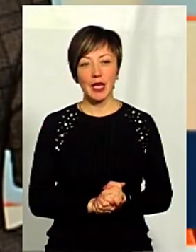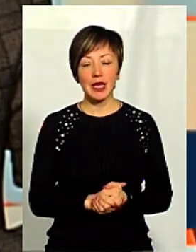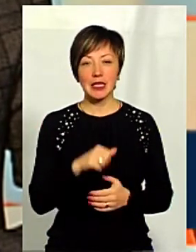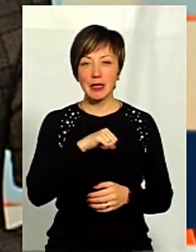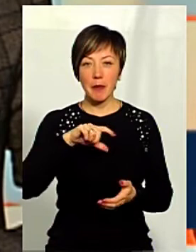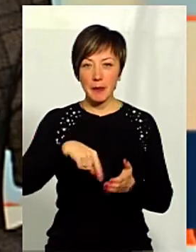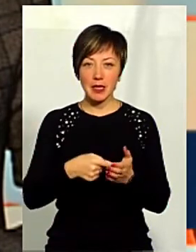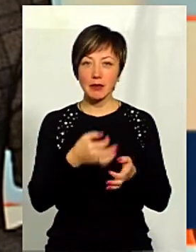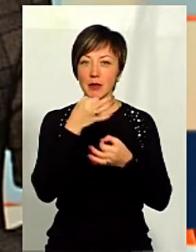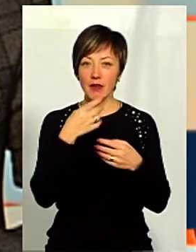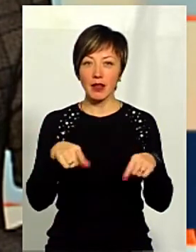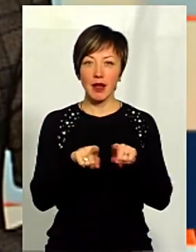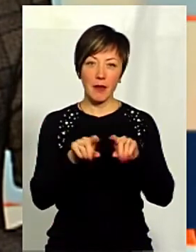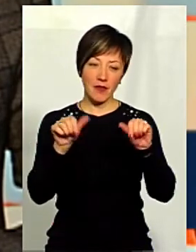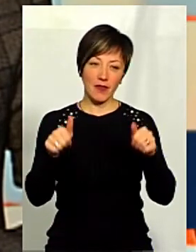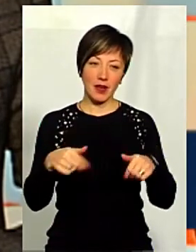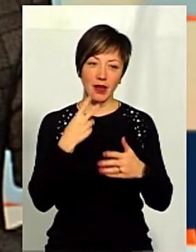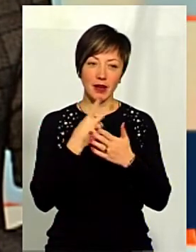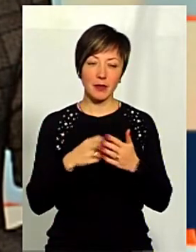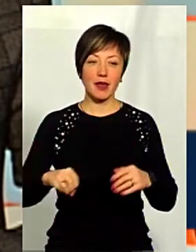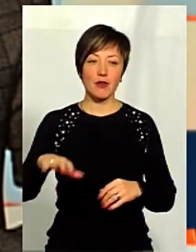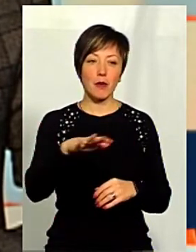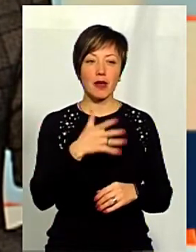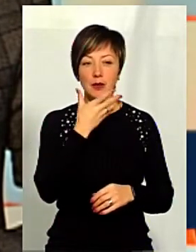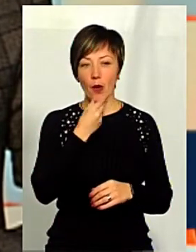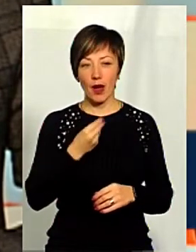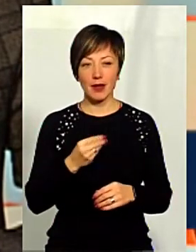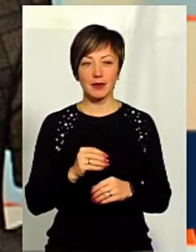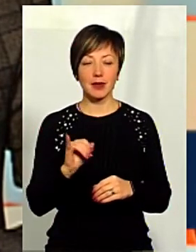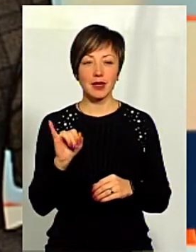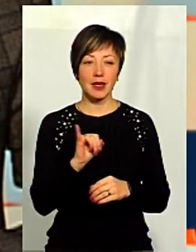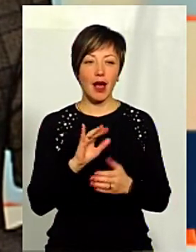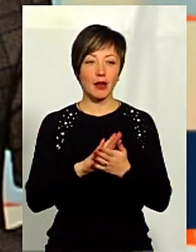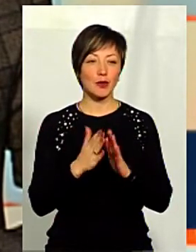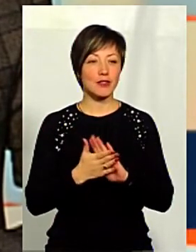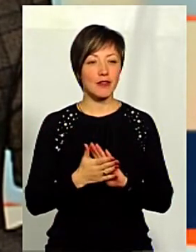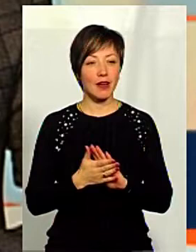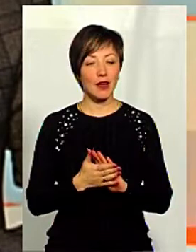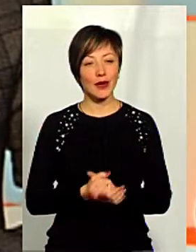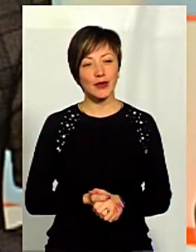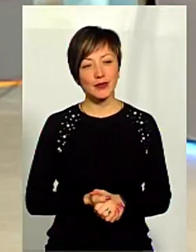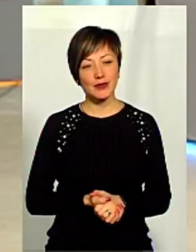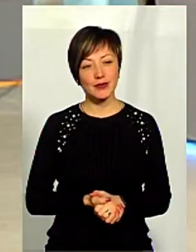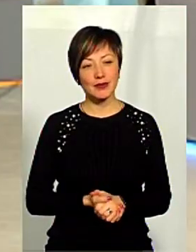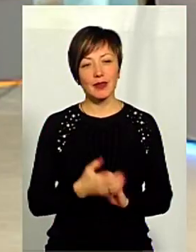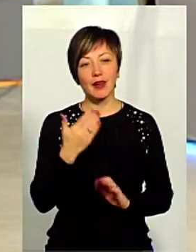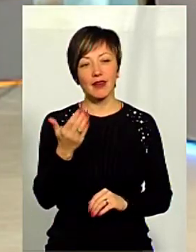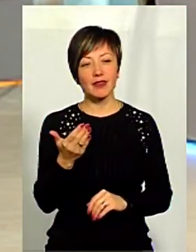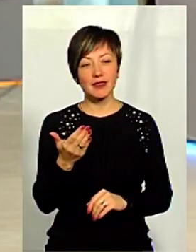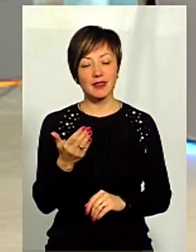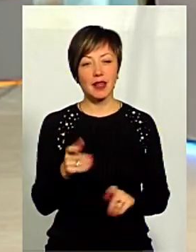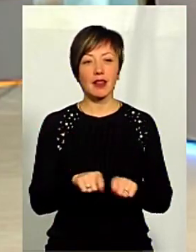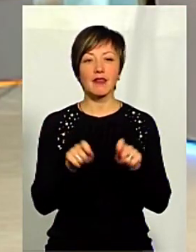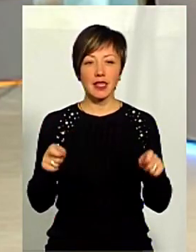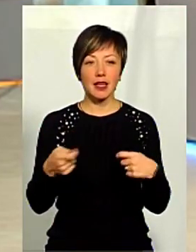містечко, воно приваблює якраз таким виглядом європейським, охайним і самою атмосферою. Пане Володимире, а ви? На